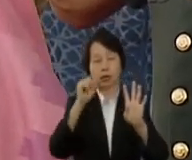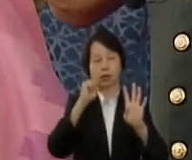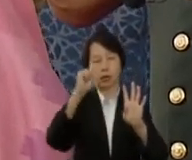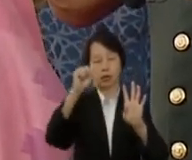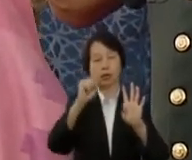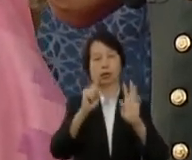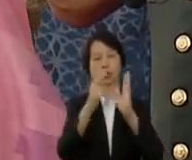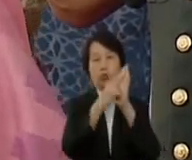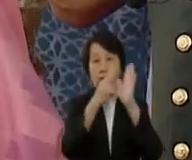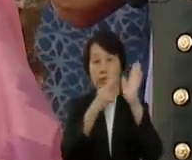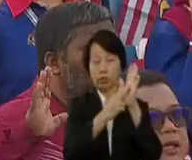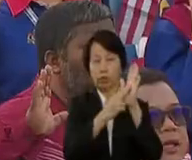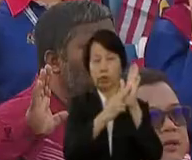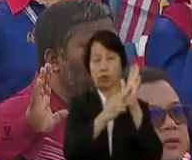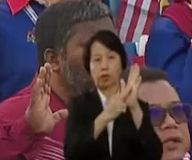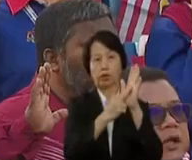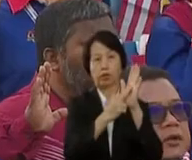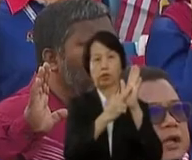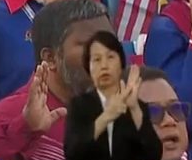kedaulatan undang-undang,